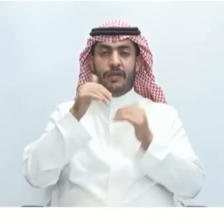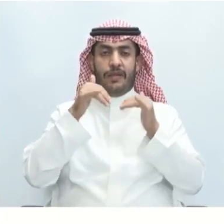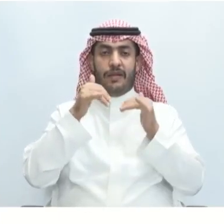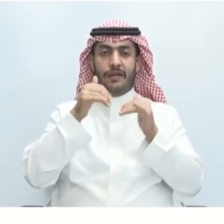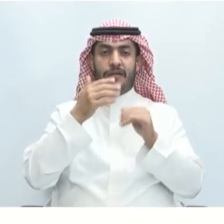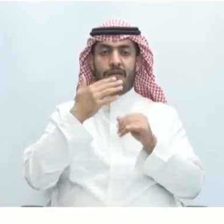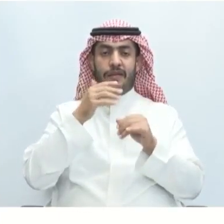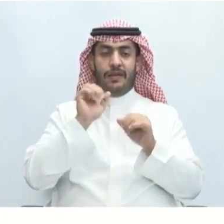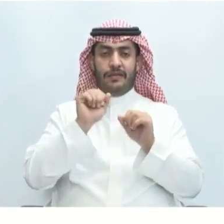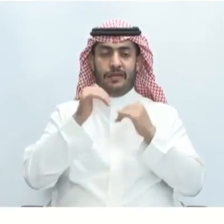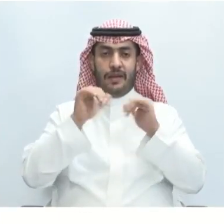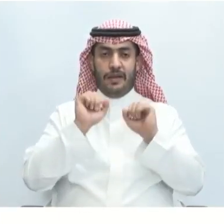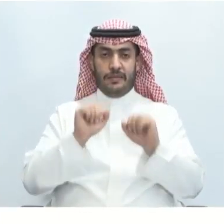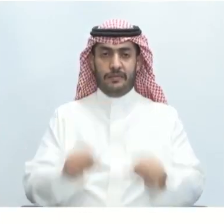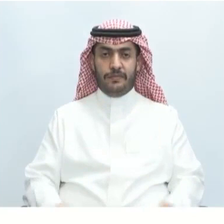القيم